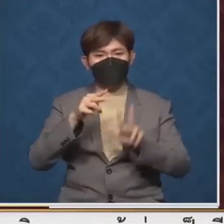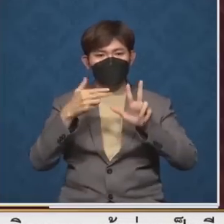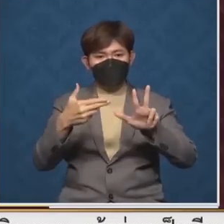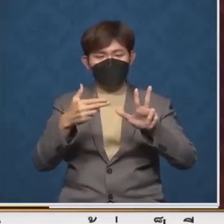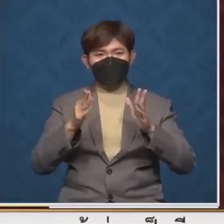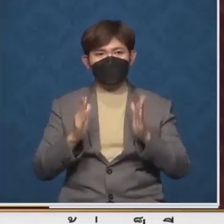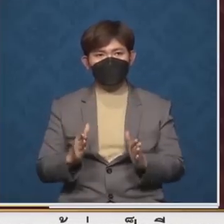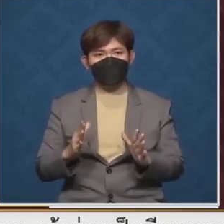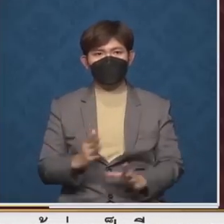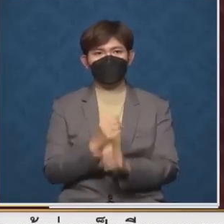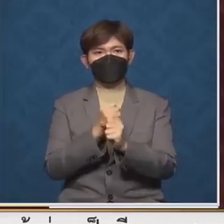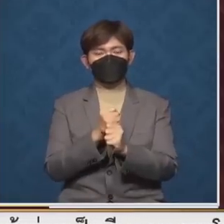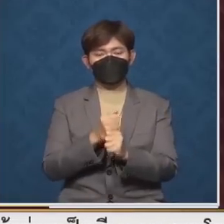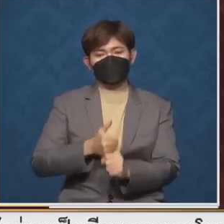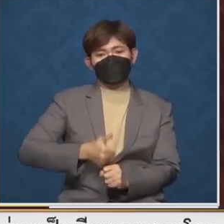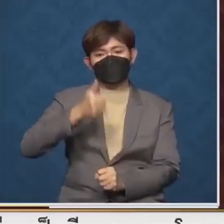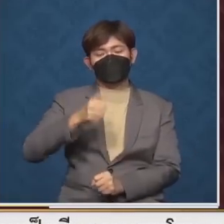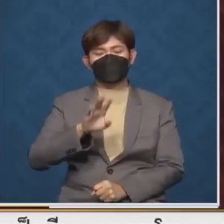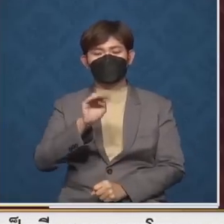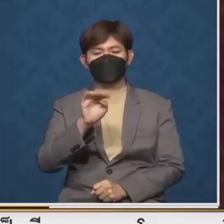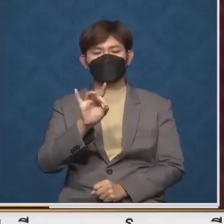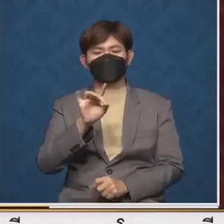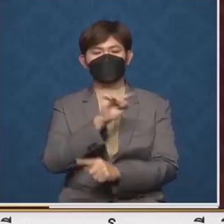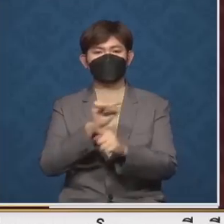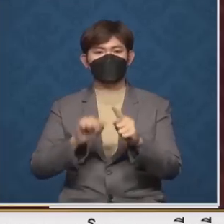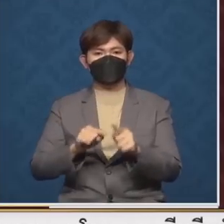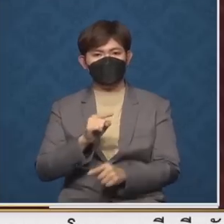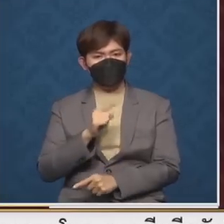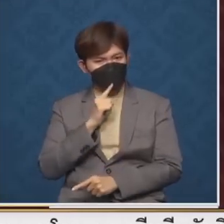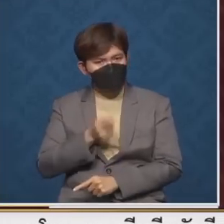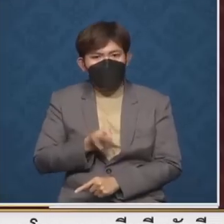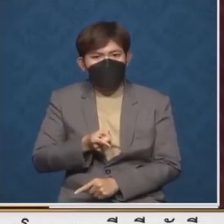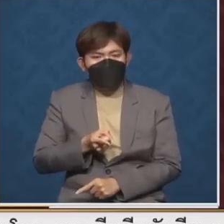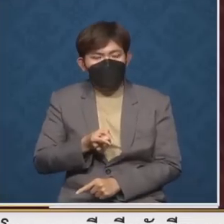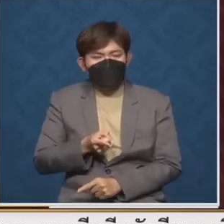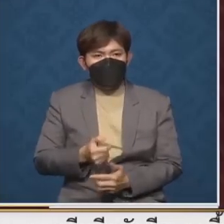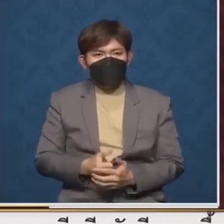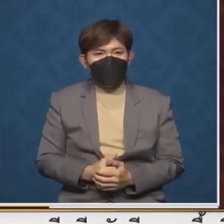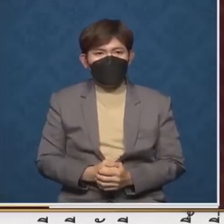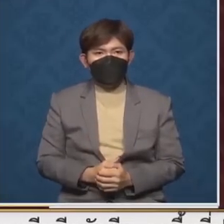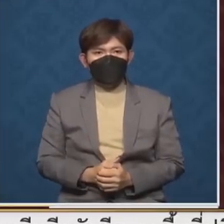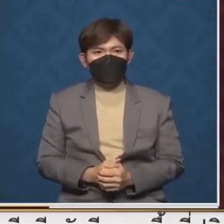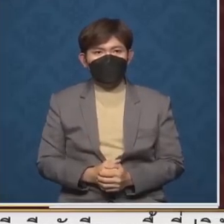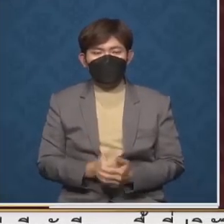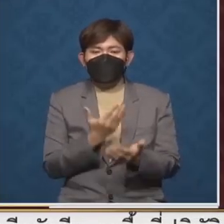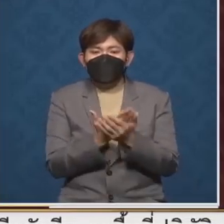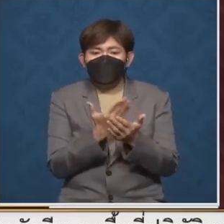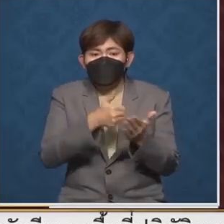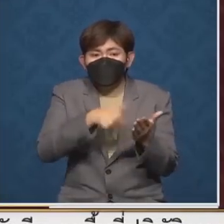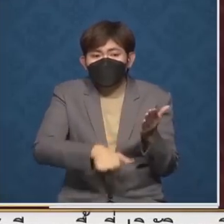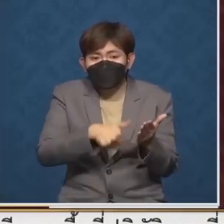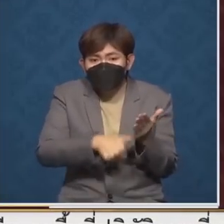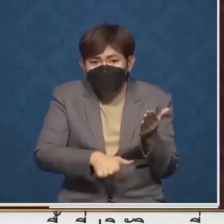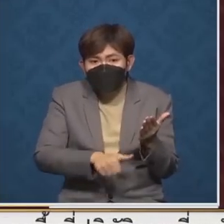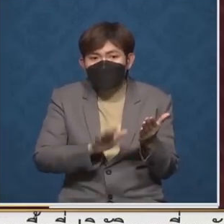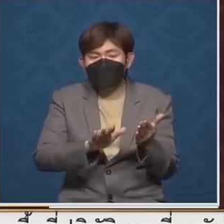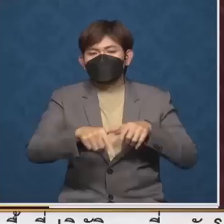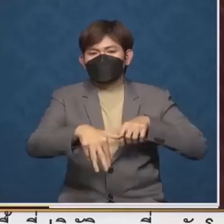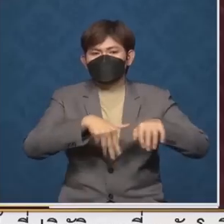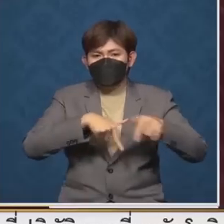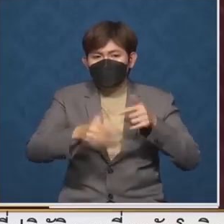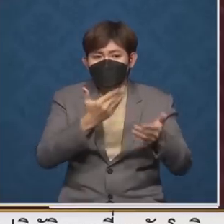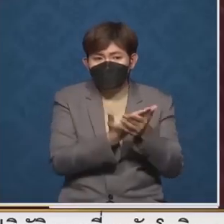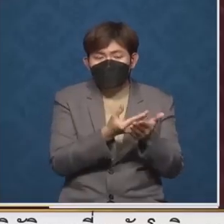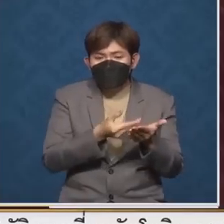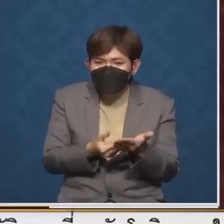คนได้ผล 48%ผมพดจิงนะครับเอาเงินพลศีกรน razzborn ไปซื้อ